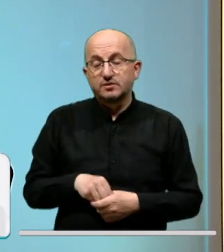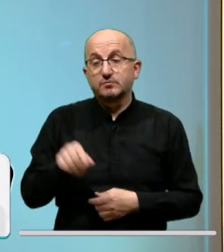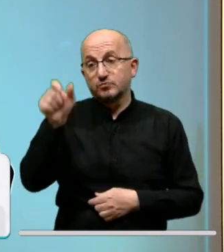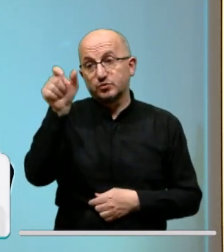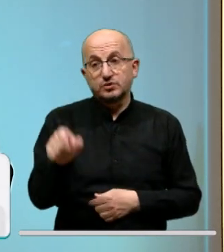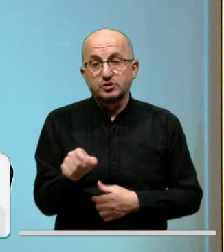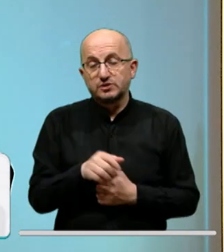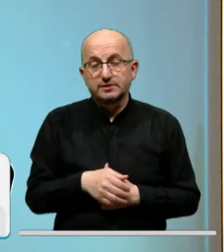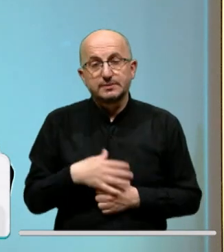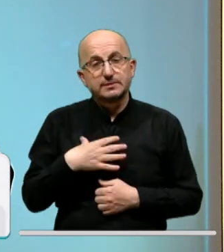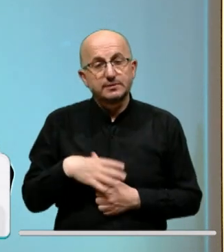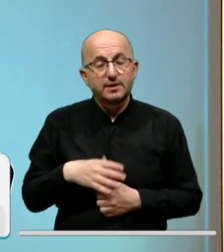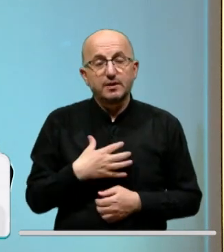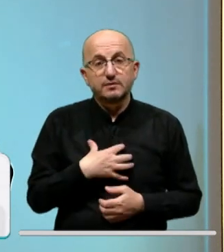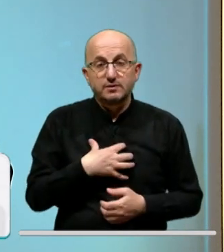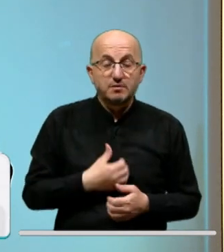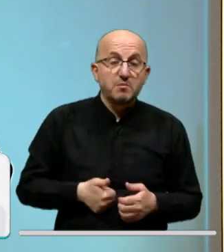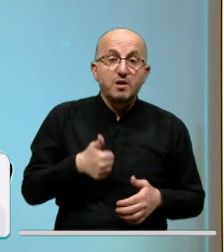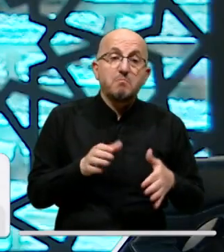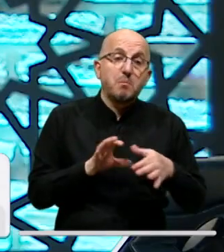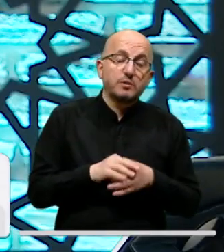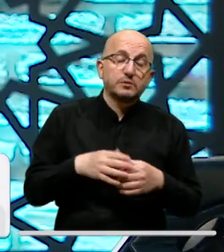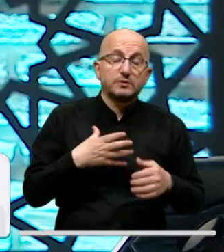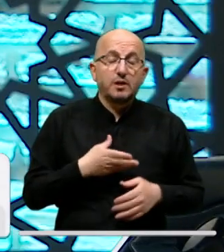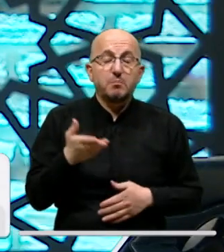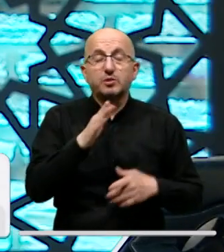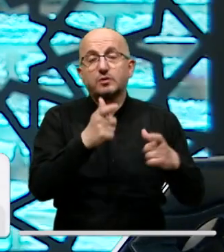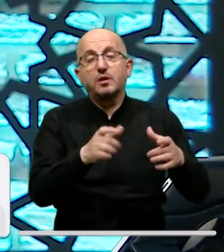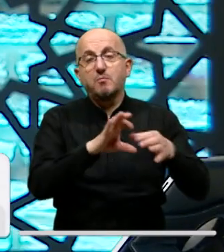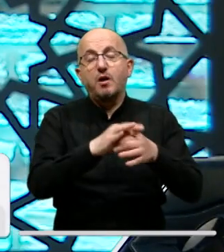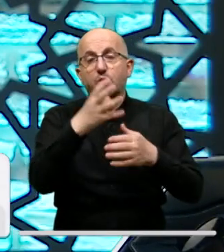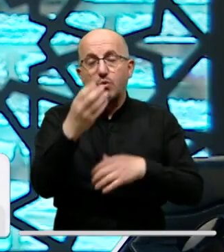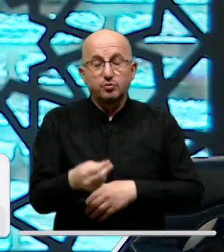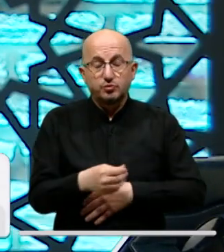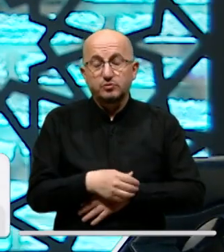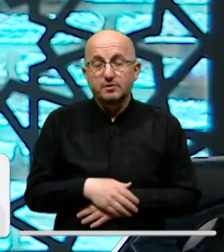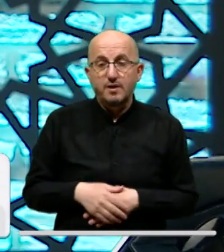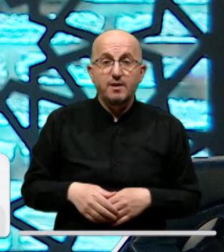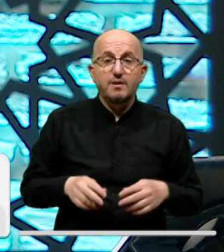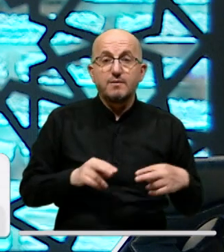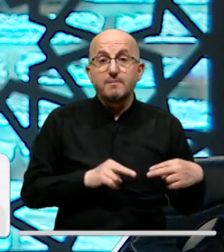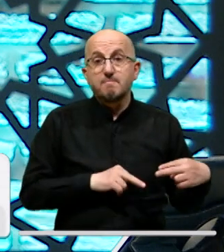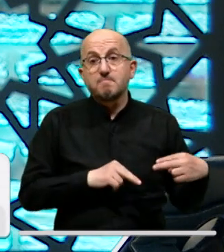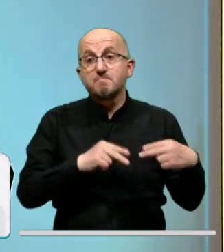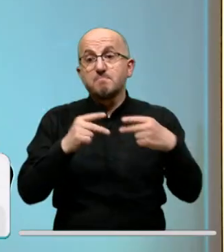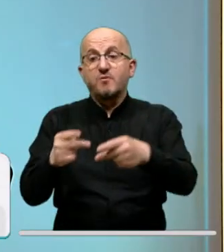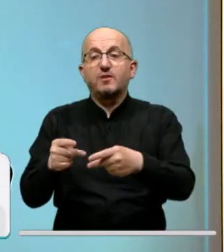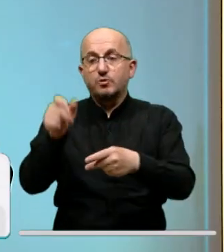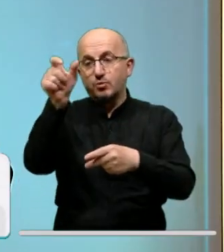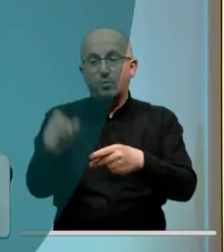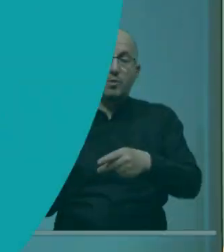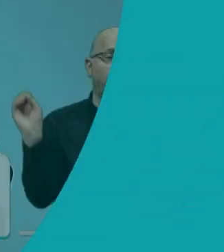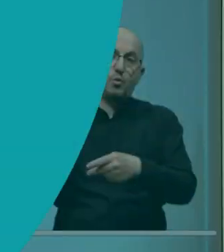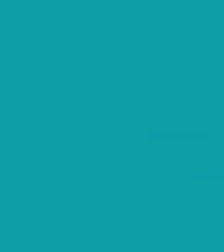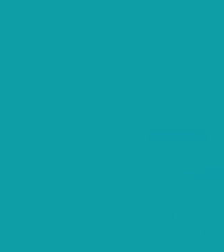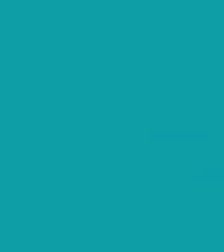görevlimiz İster diyanete bağlı olsun ister başka yere bağlı olsun e Bedel gönderecek kişiden herhangi bir